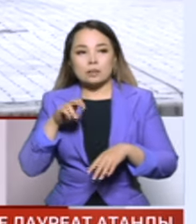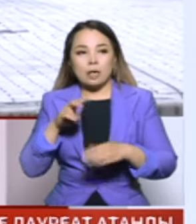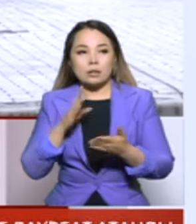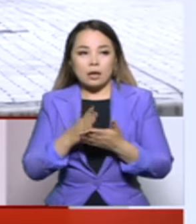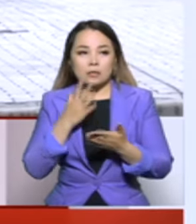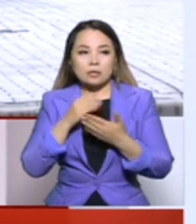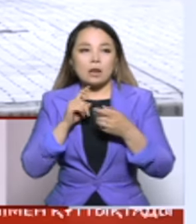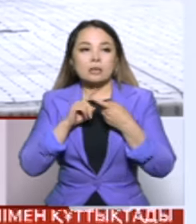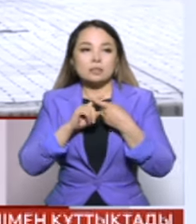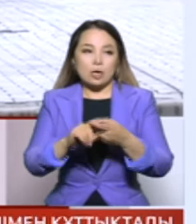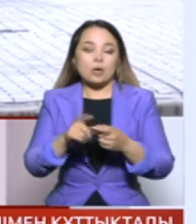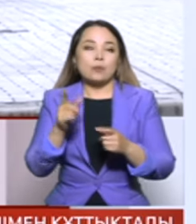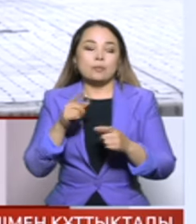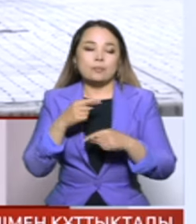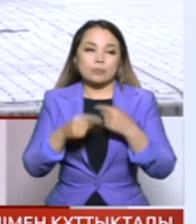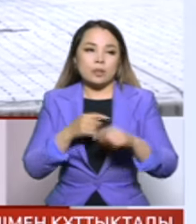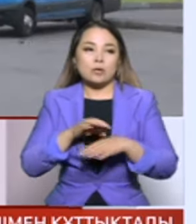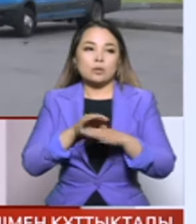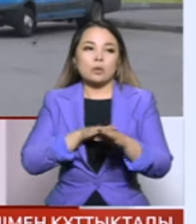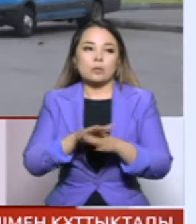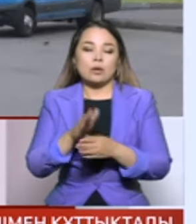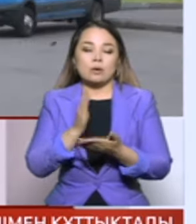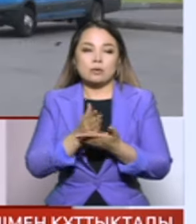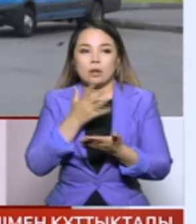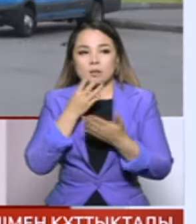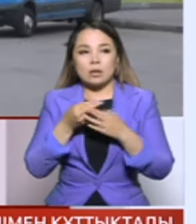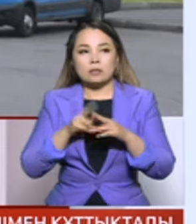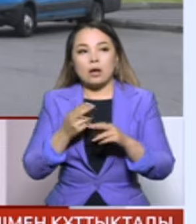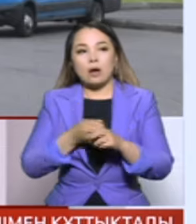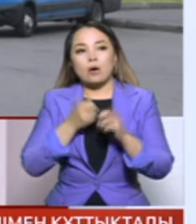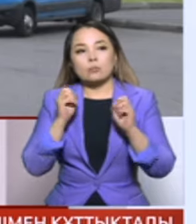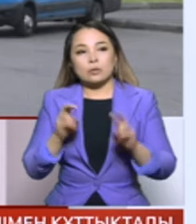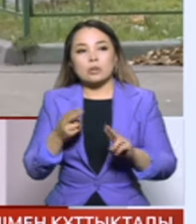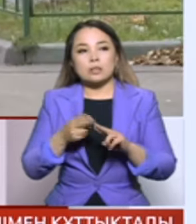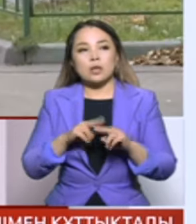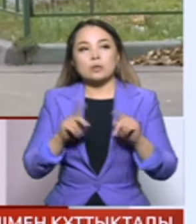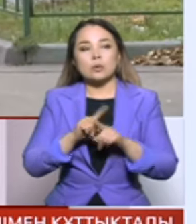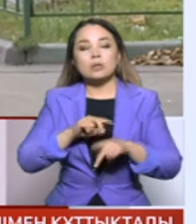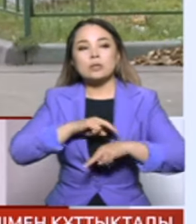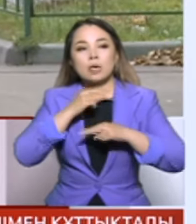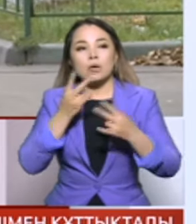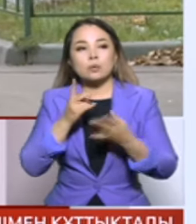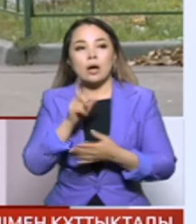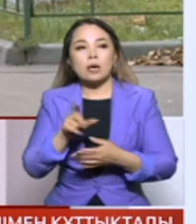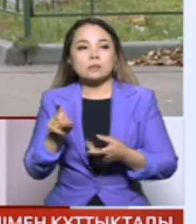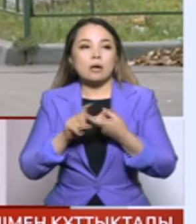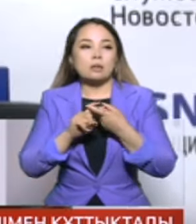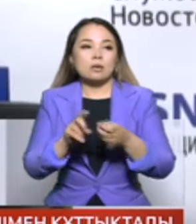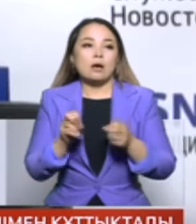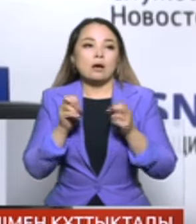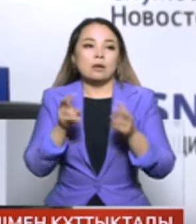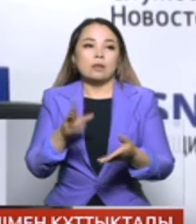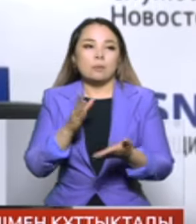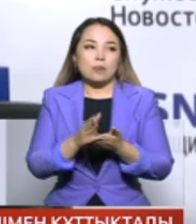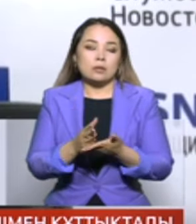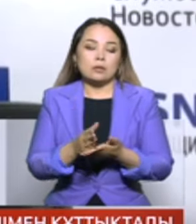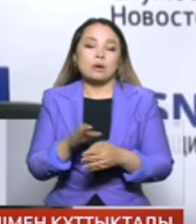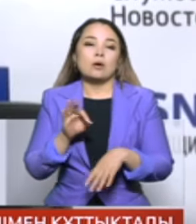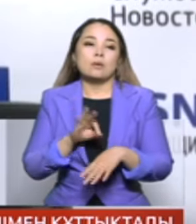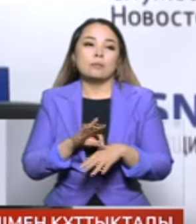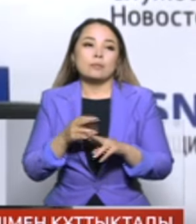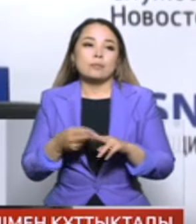сүт арқылы тарауы мүмкін, сондықтан мамандар қауіпсіздік талаптарын сақтау керектігін ескертеді. Өйткені адамға да жұғу ықтимал.